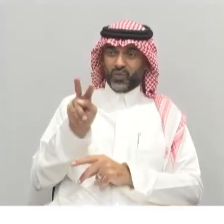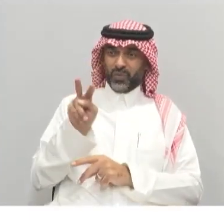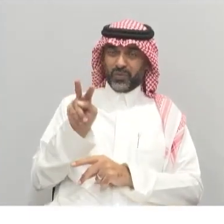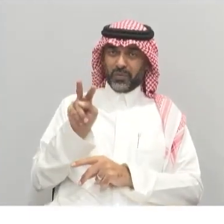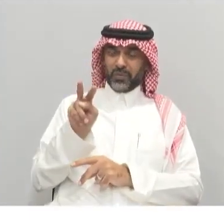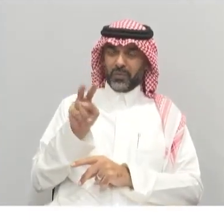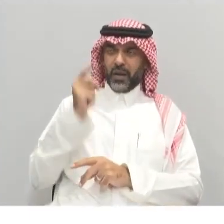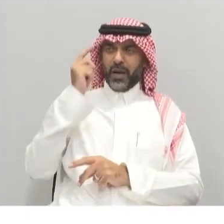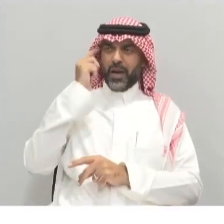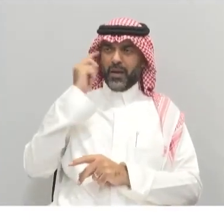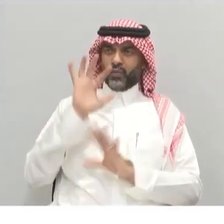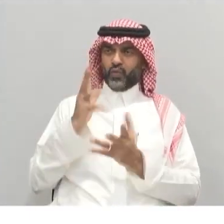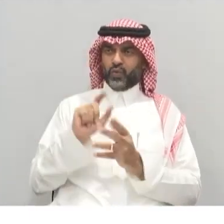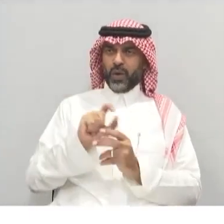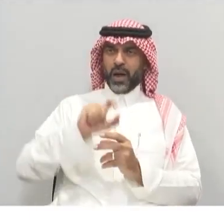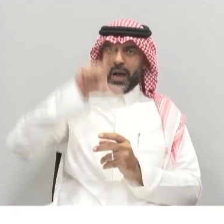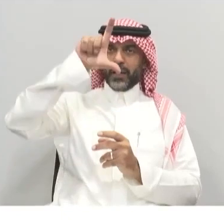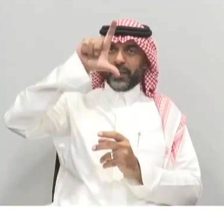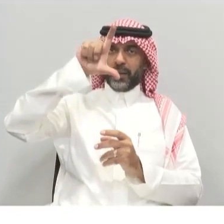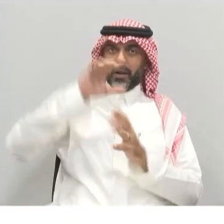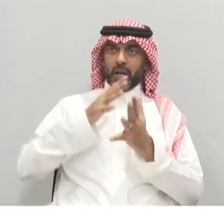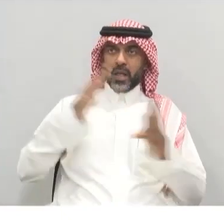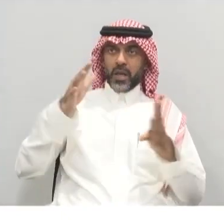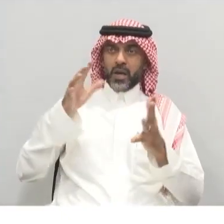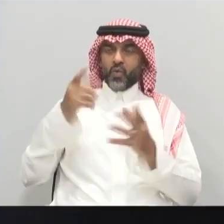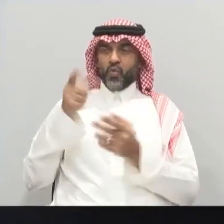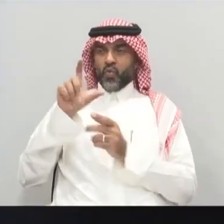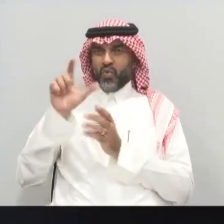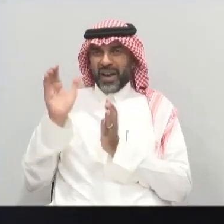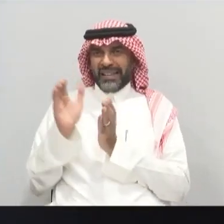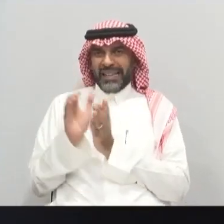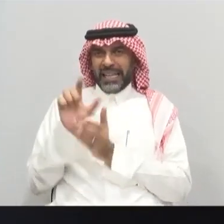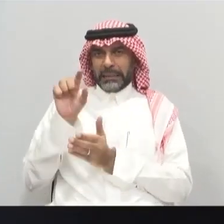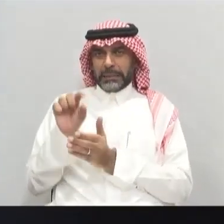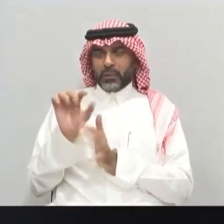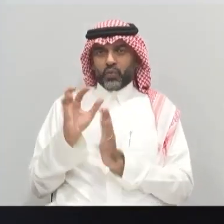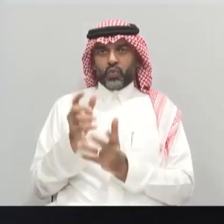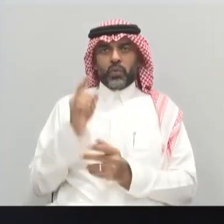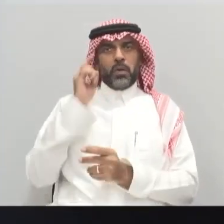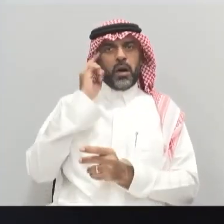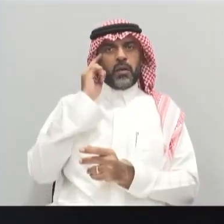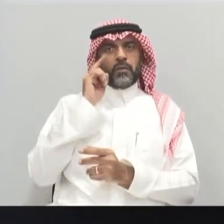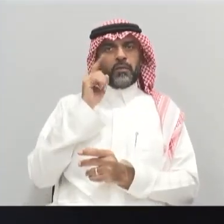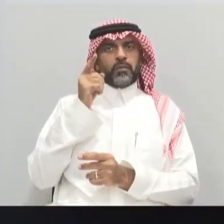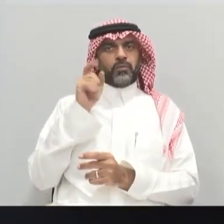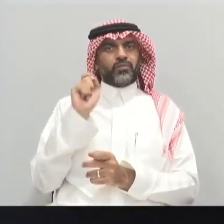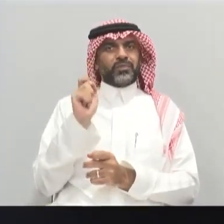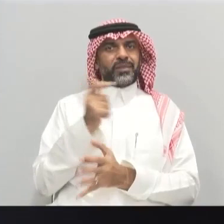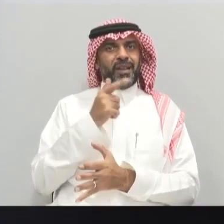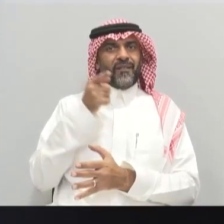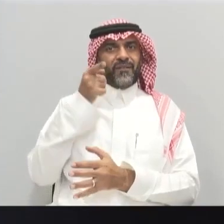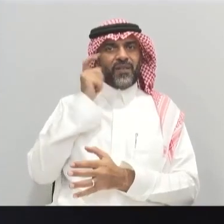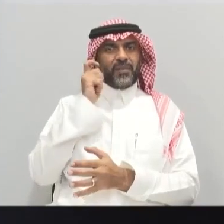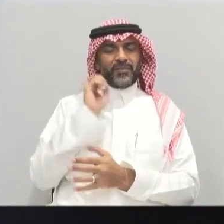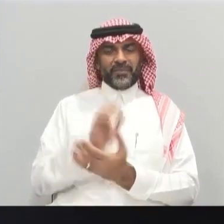للمخطط البياني ستخرج بتصور شامل عن نسبه الاكتفاء